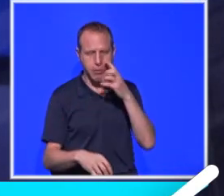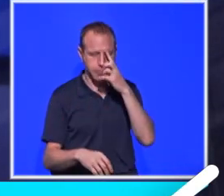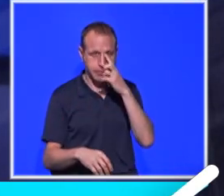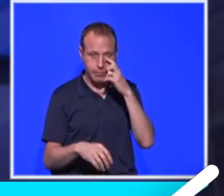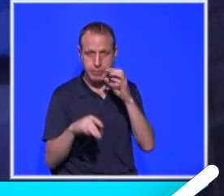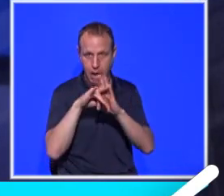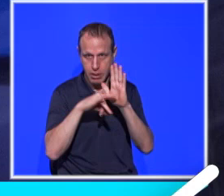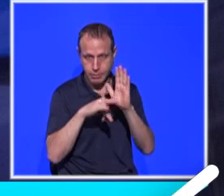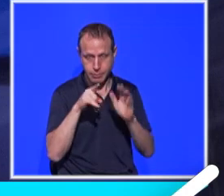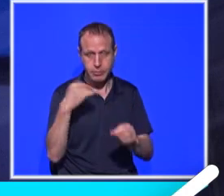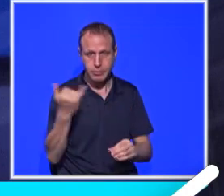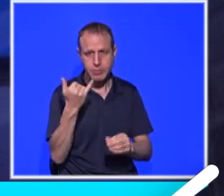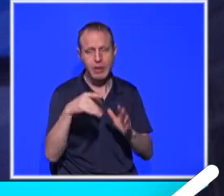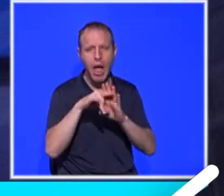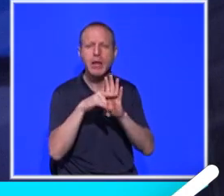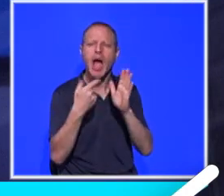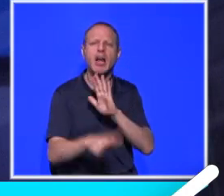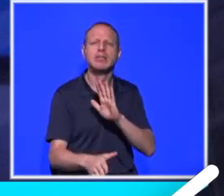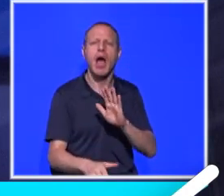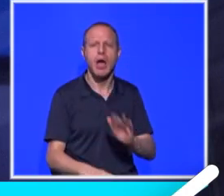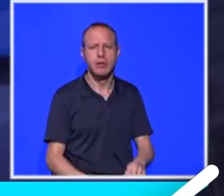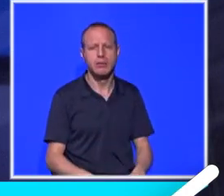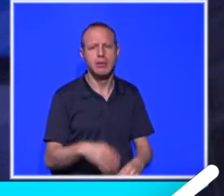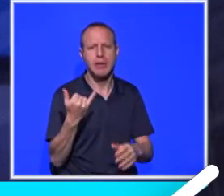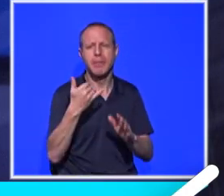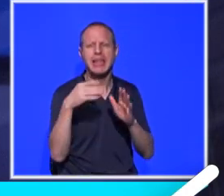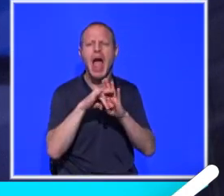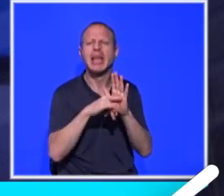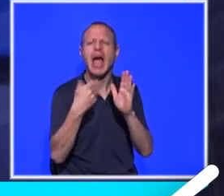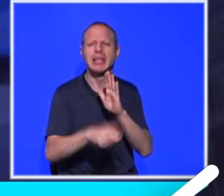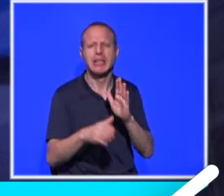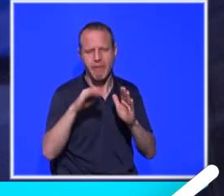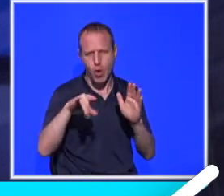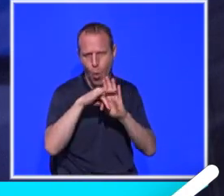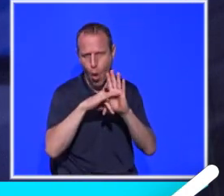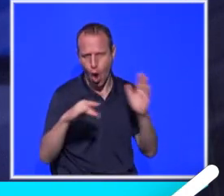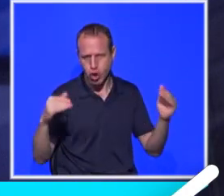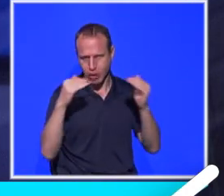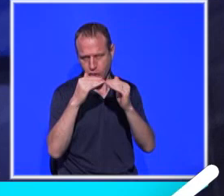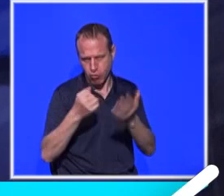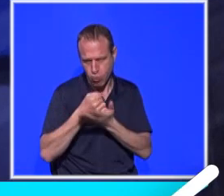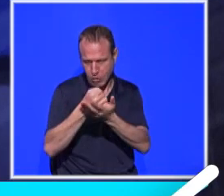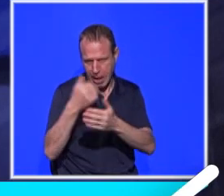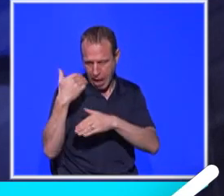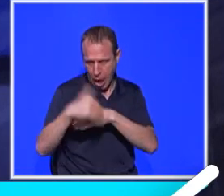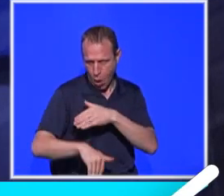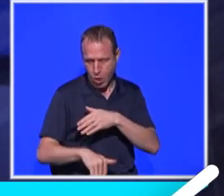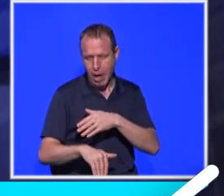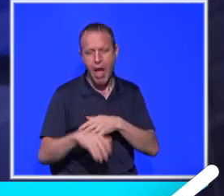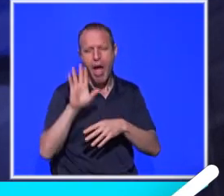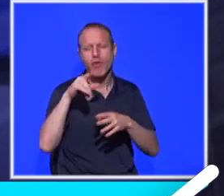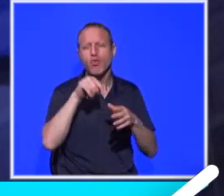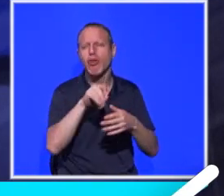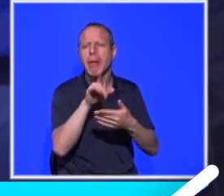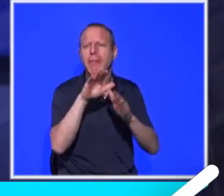החקיקה תמיד היא חקיקה חסרה, תמיד חקיקת חסר. אפילו חוק השוויון שהוצג לאחרונה, אפילו שם הם דיללו